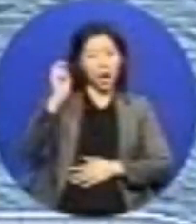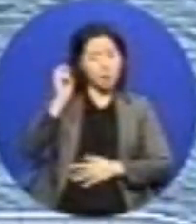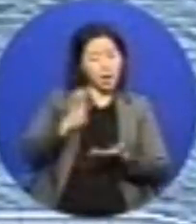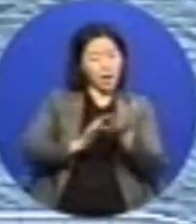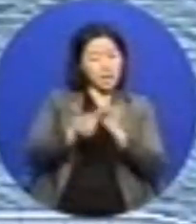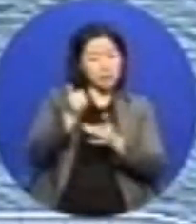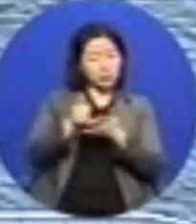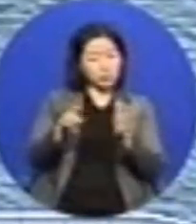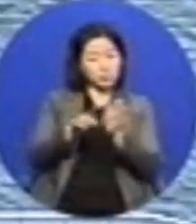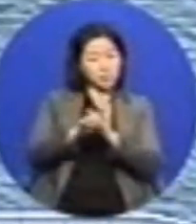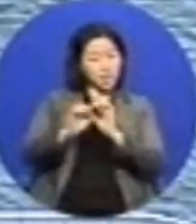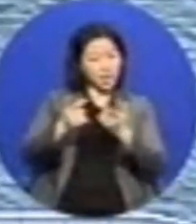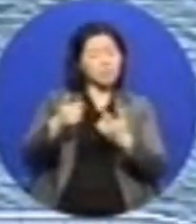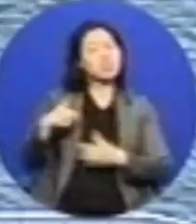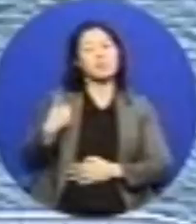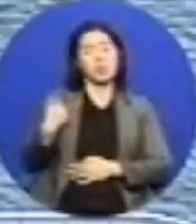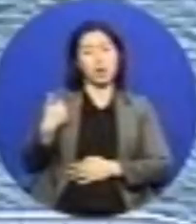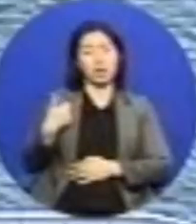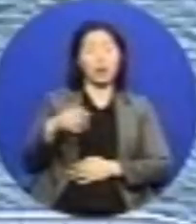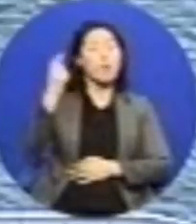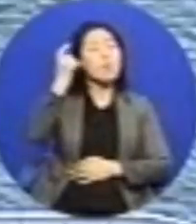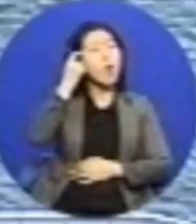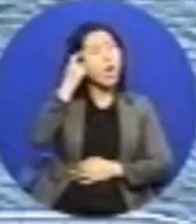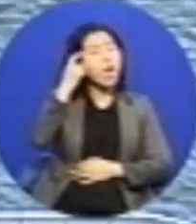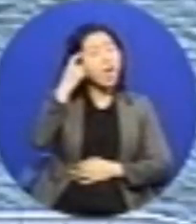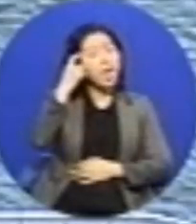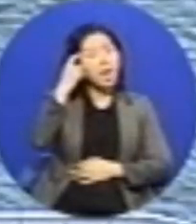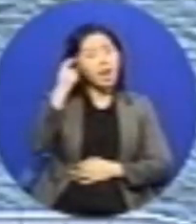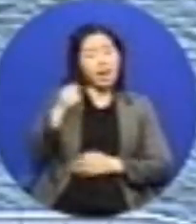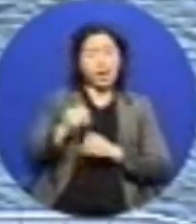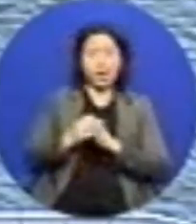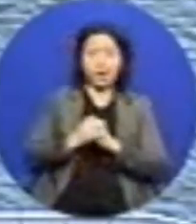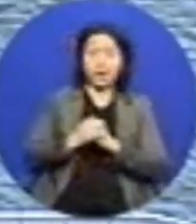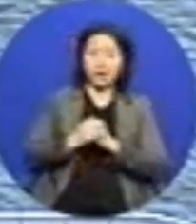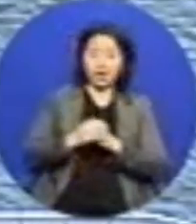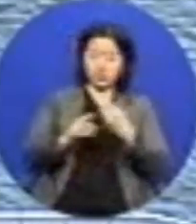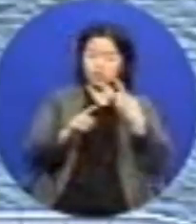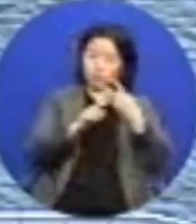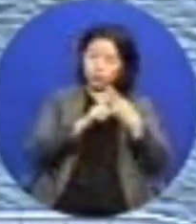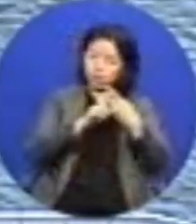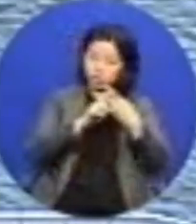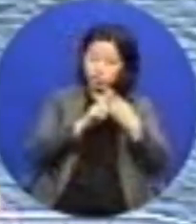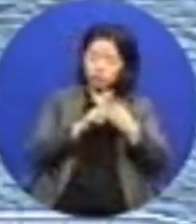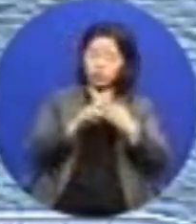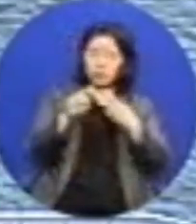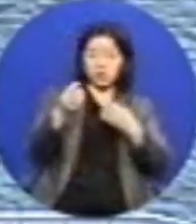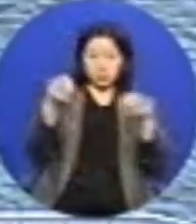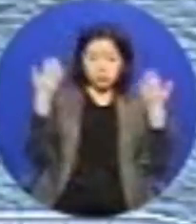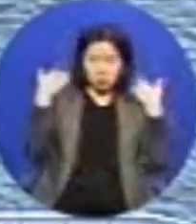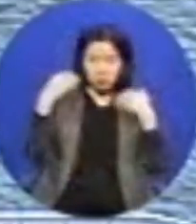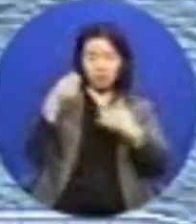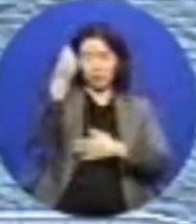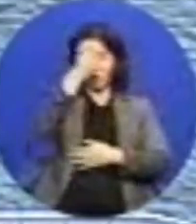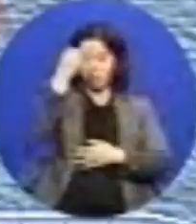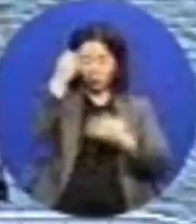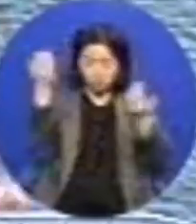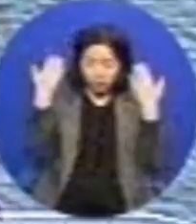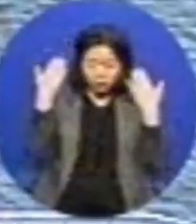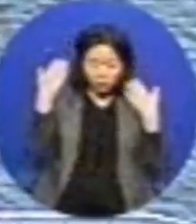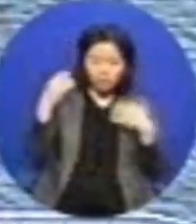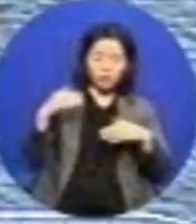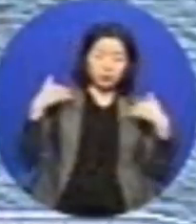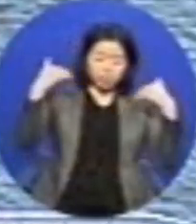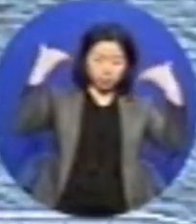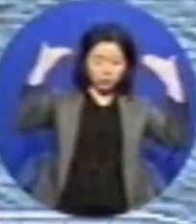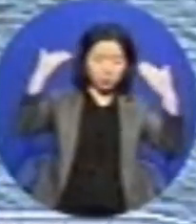몰라요 왜 그러냐 그랬더니 중학교 고등학교 올라가면서 이런저런 이야기들 자기도 많이